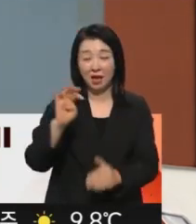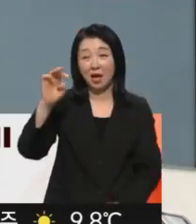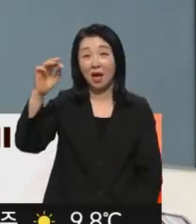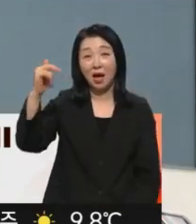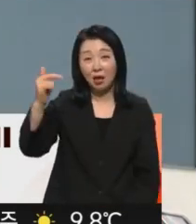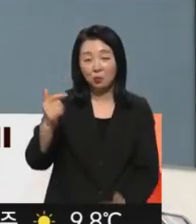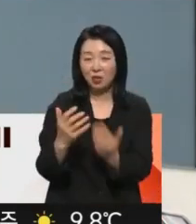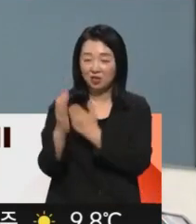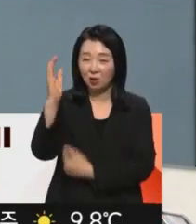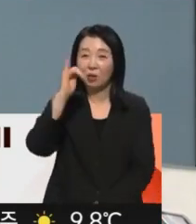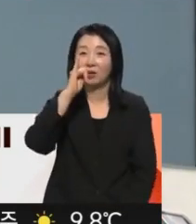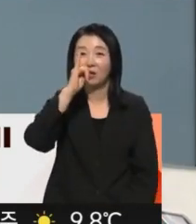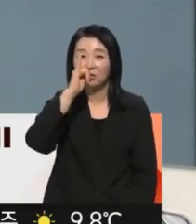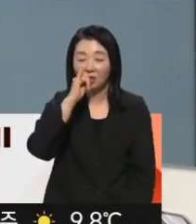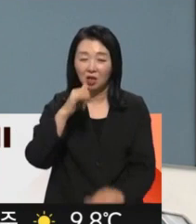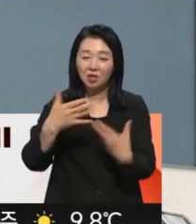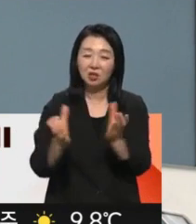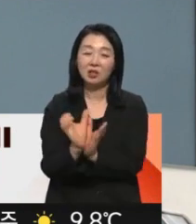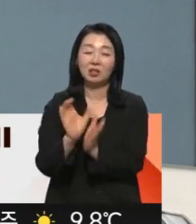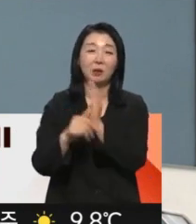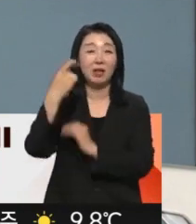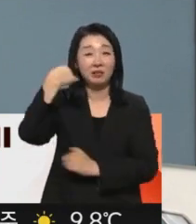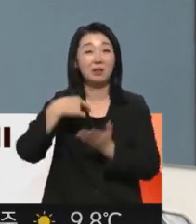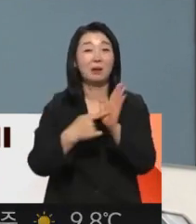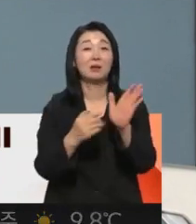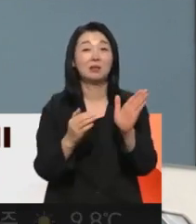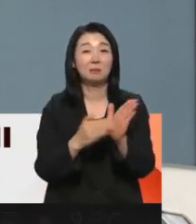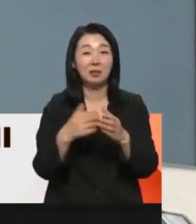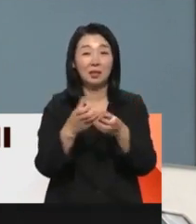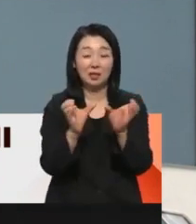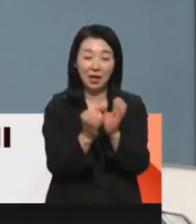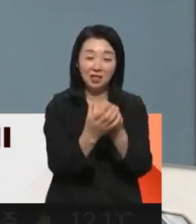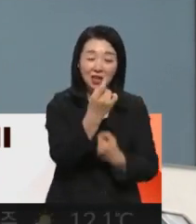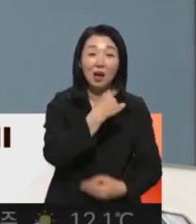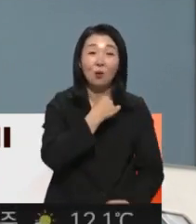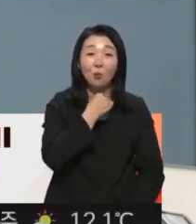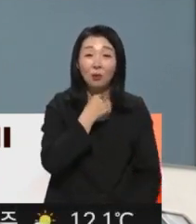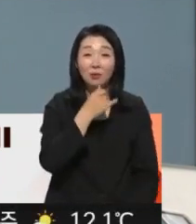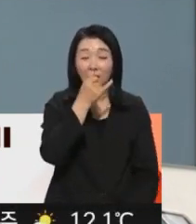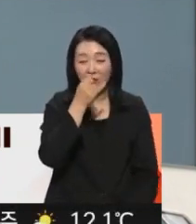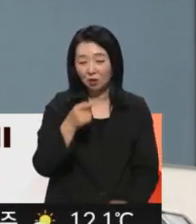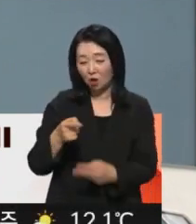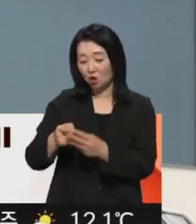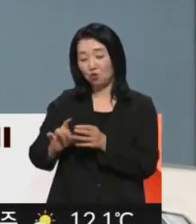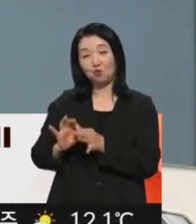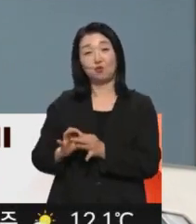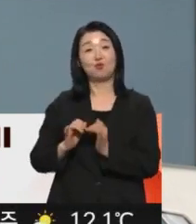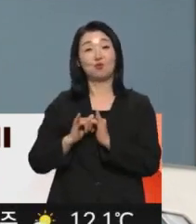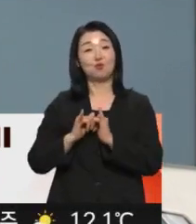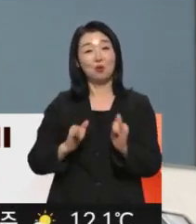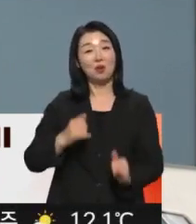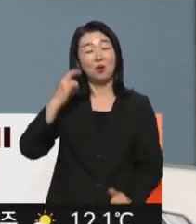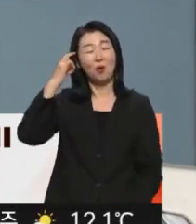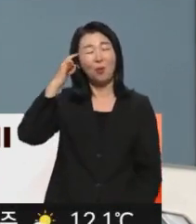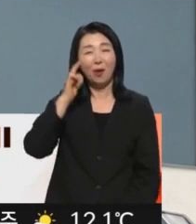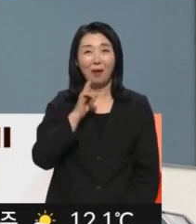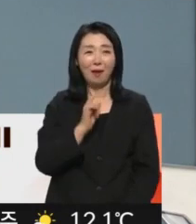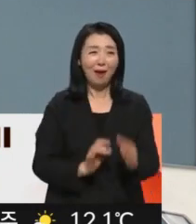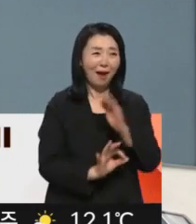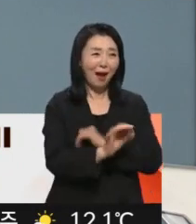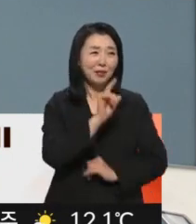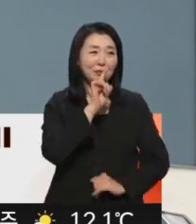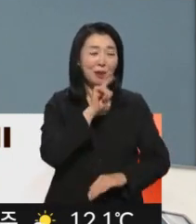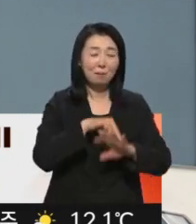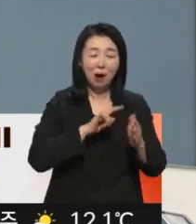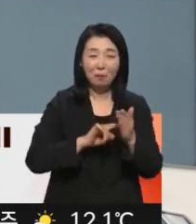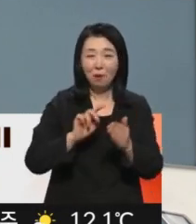과정에서 느낀 소회를 밝혔죠. 단일화를 희망하던 분들, 그러니까 친윤계가 조변석계의 특색 선정까지 벌이고